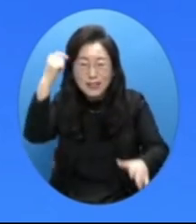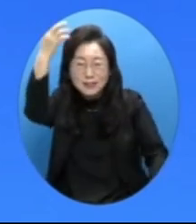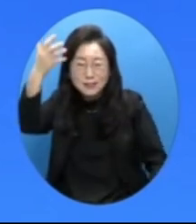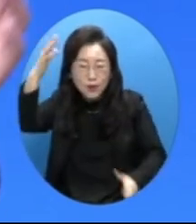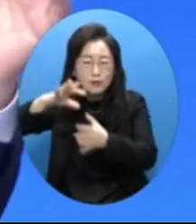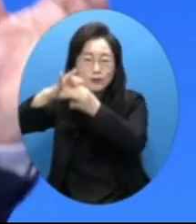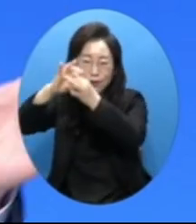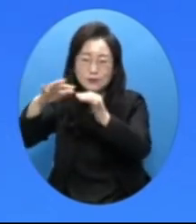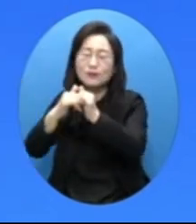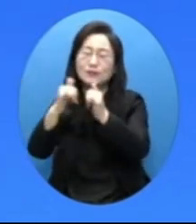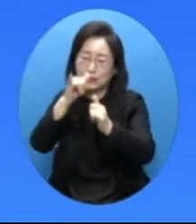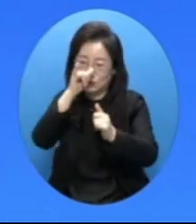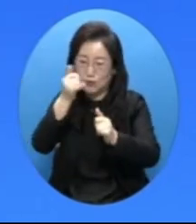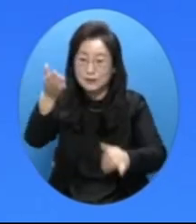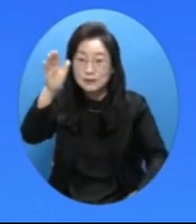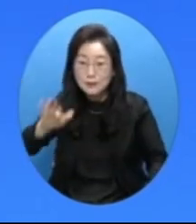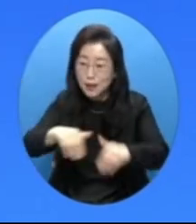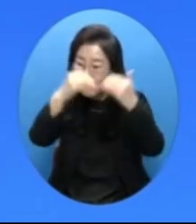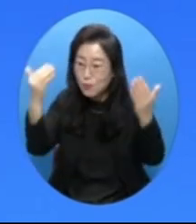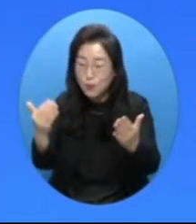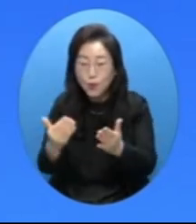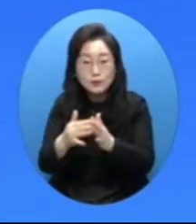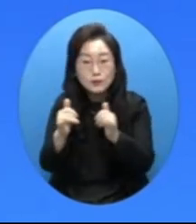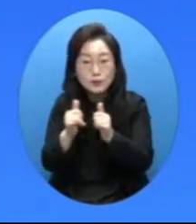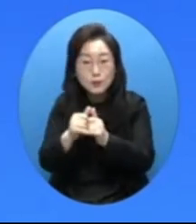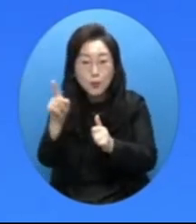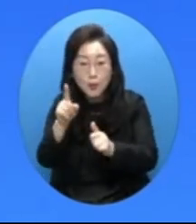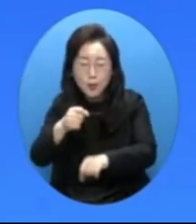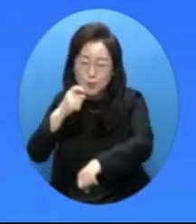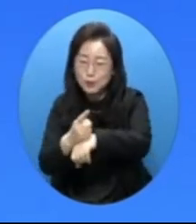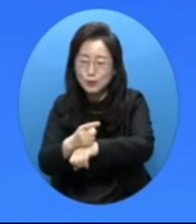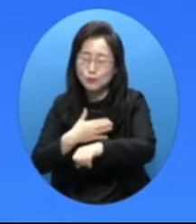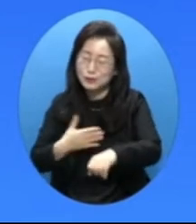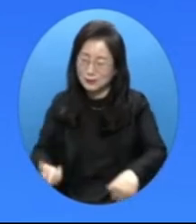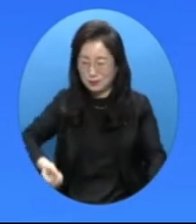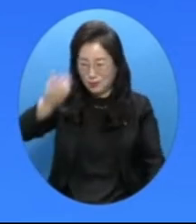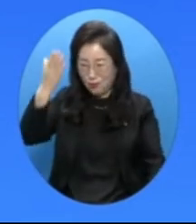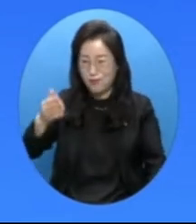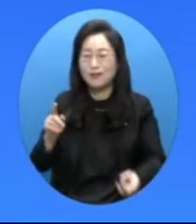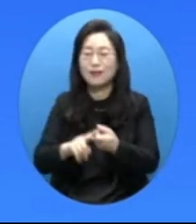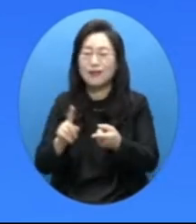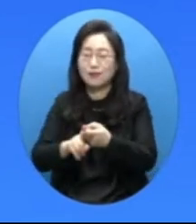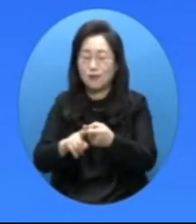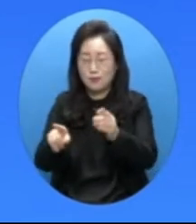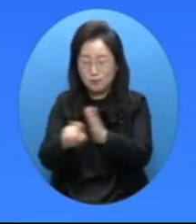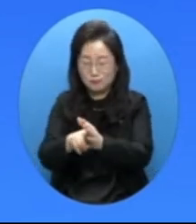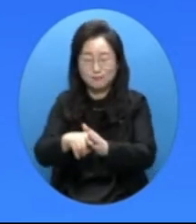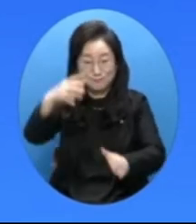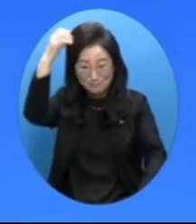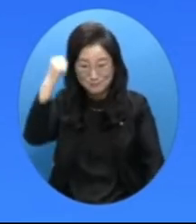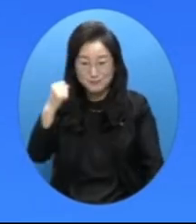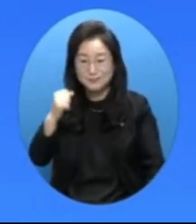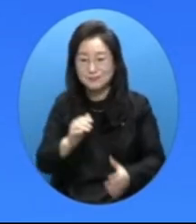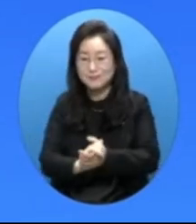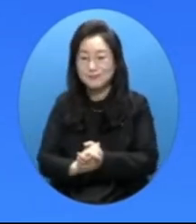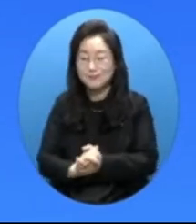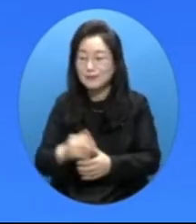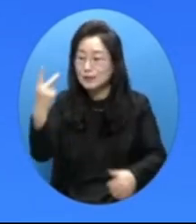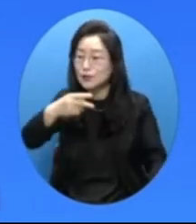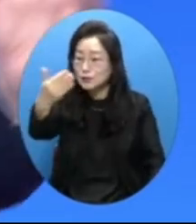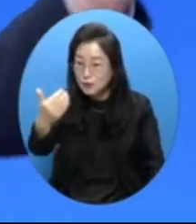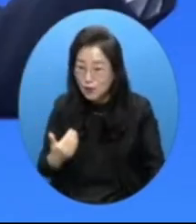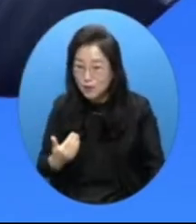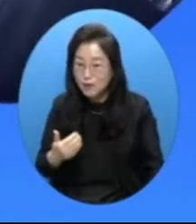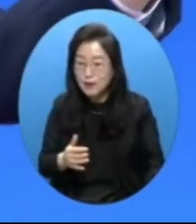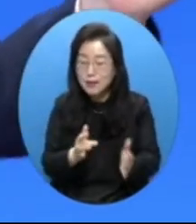치릅니다 그러나이 모든 전쟁은 우리가 이미 이겨 놓고 싸우는 싸움이라는 것을 잊지 않게 되기를 바랍니다 예수께서 이전에